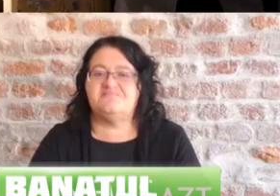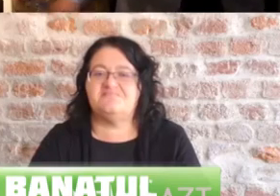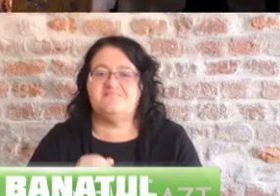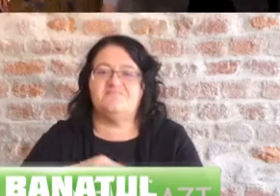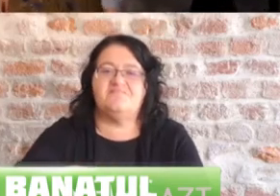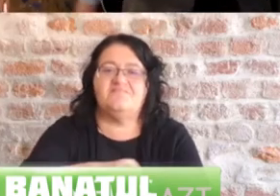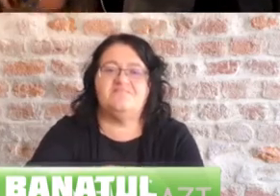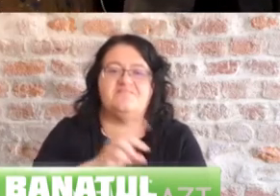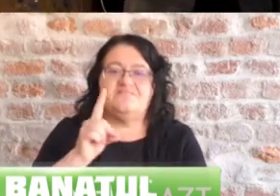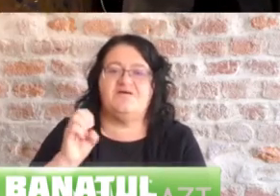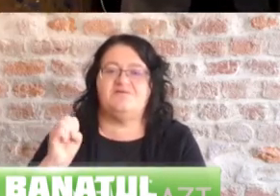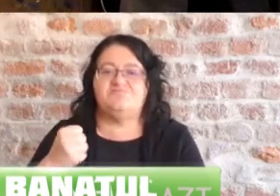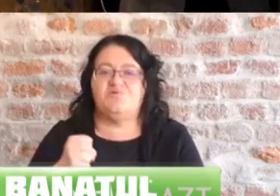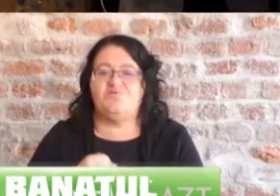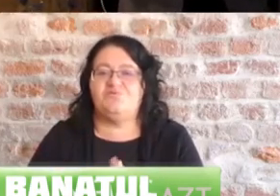Arhitect Dan Cioclu.